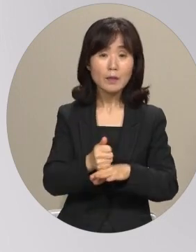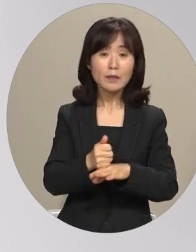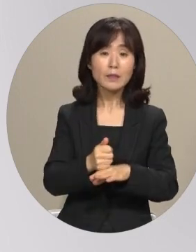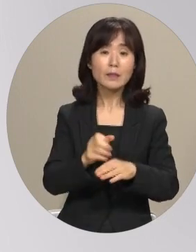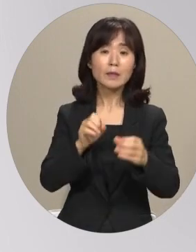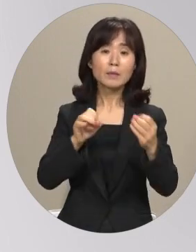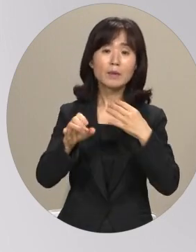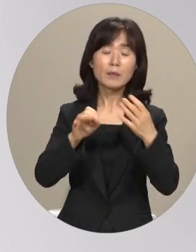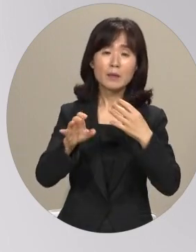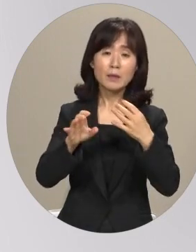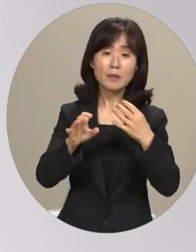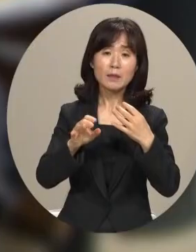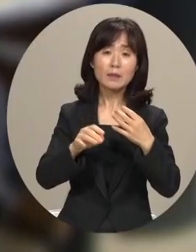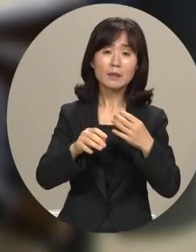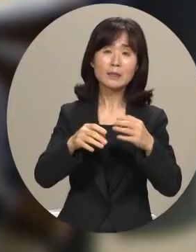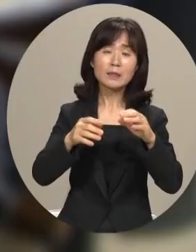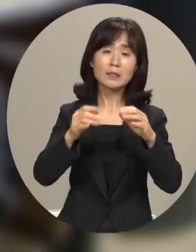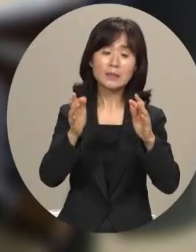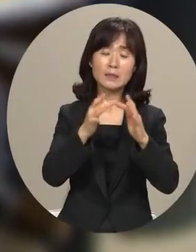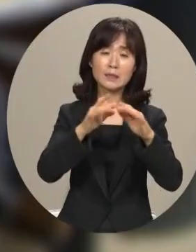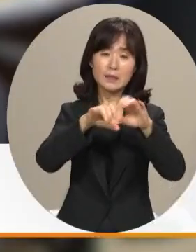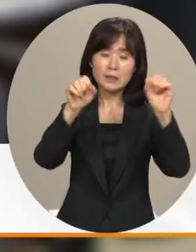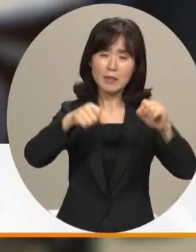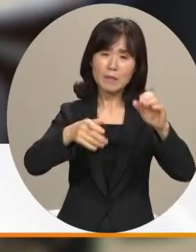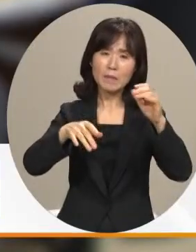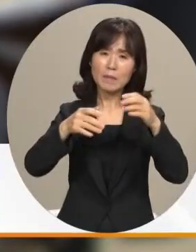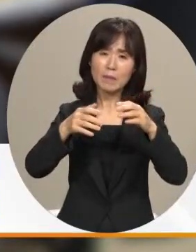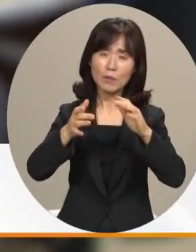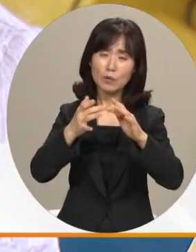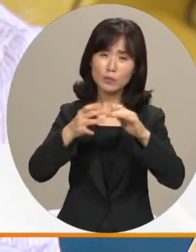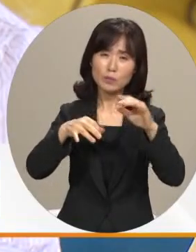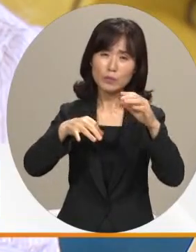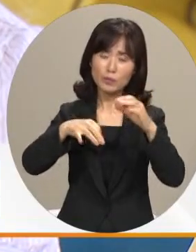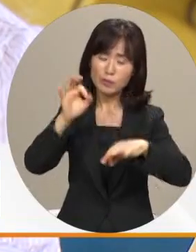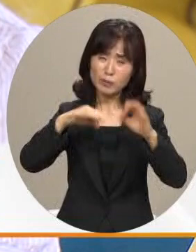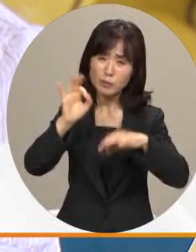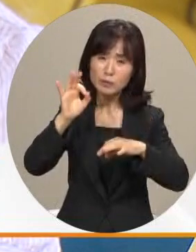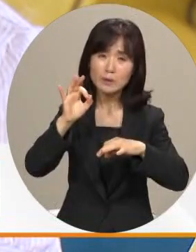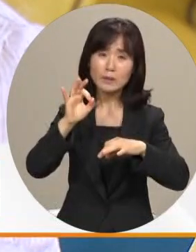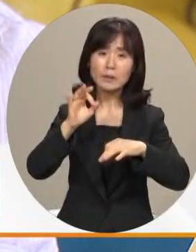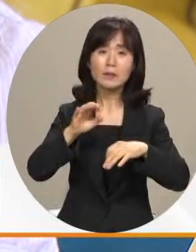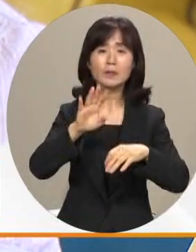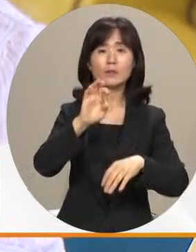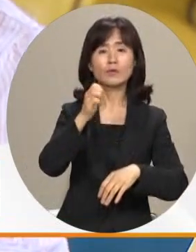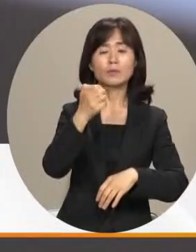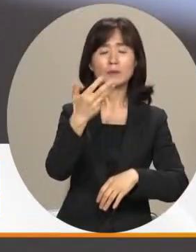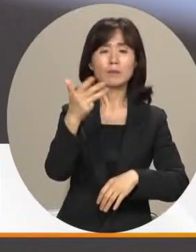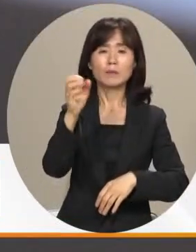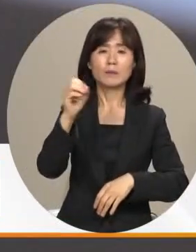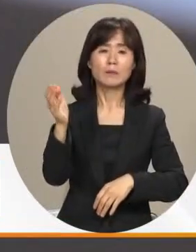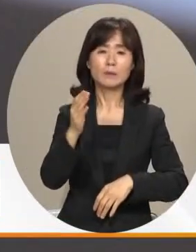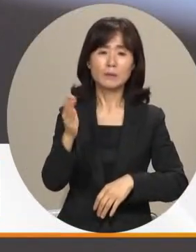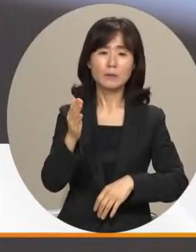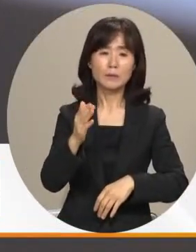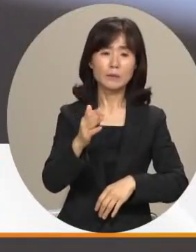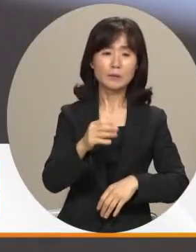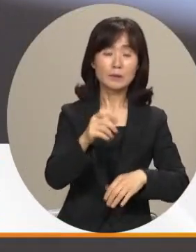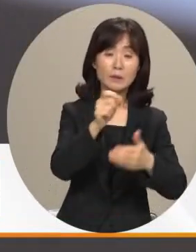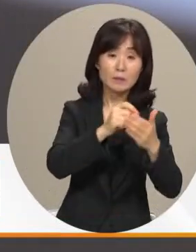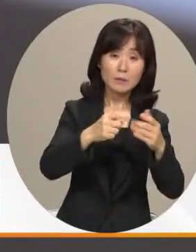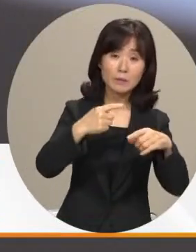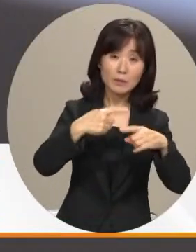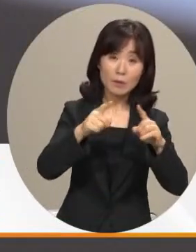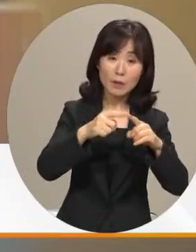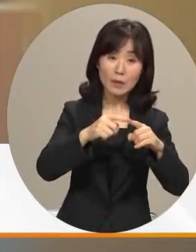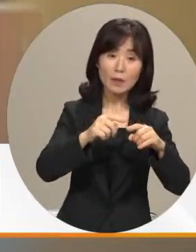오류를 경험했다고 답했습니다 집필평가 관련 항목에서 오류를 겪은 교사도 36%였고 수행평가항목